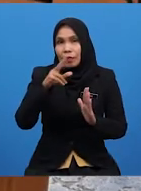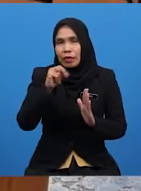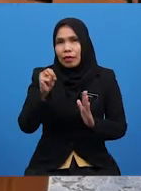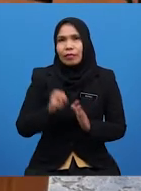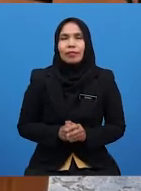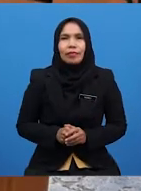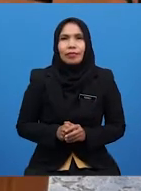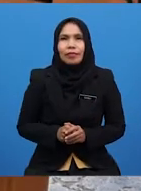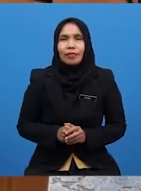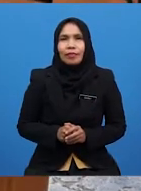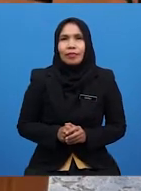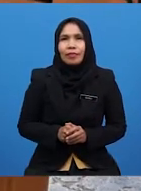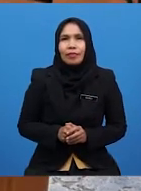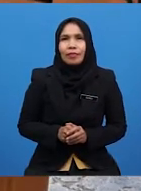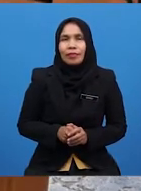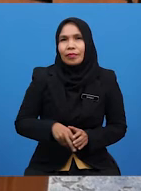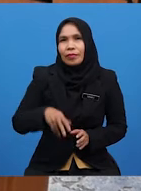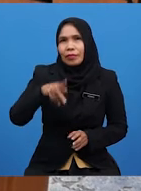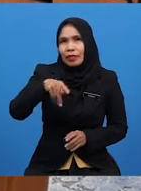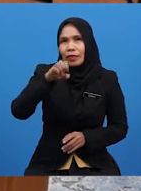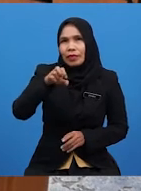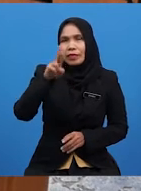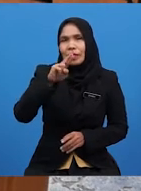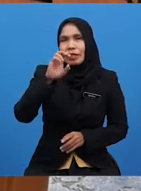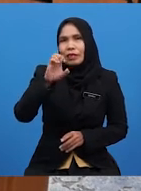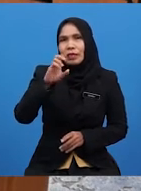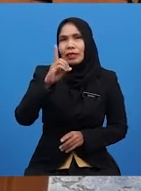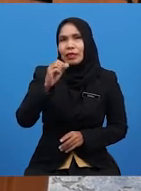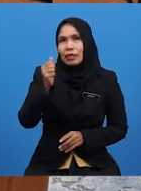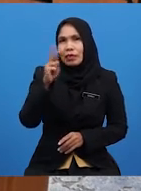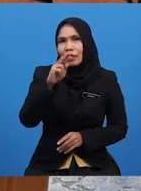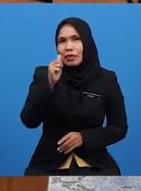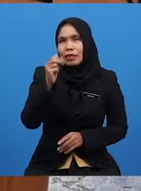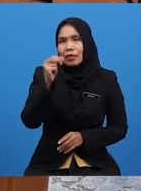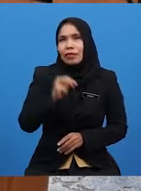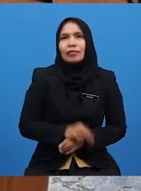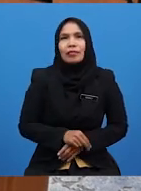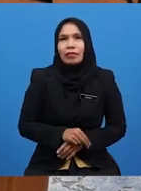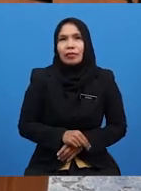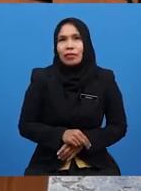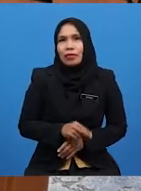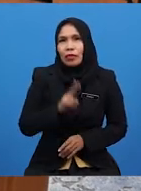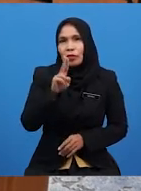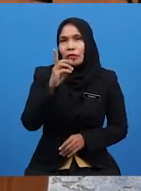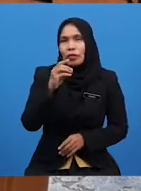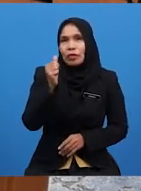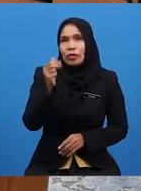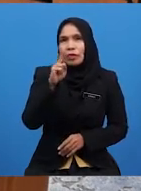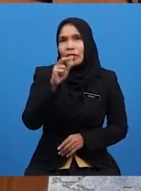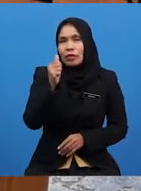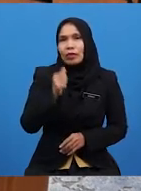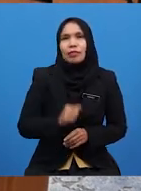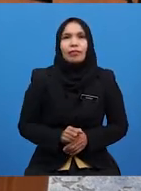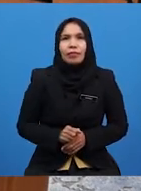arah pergerakan angin dan udara harus diketahui karena berkait rapat dengan keselesaan dan